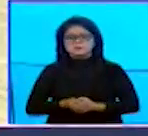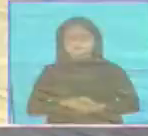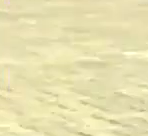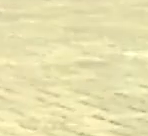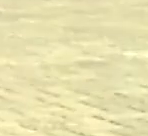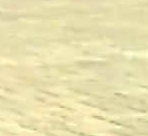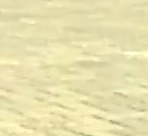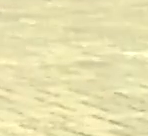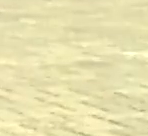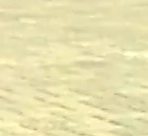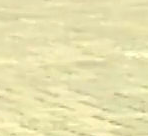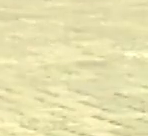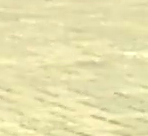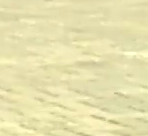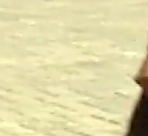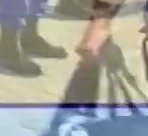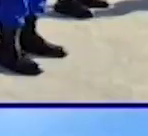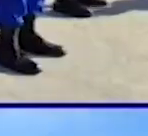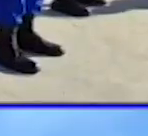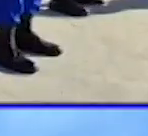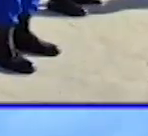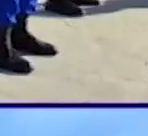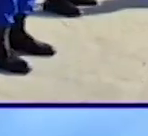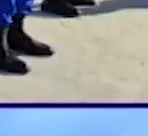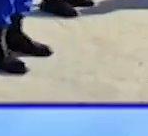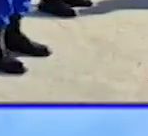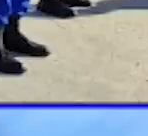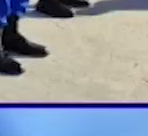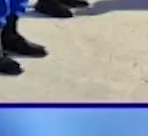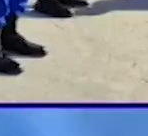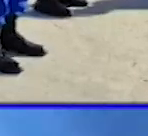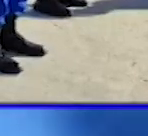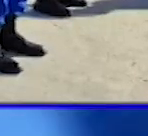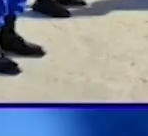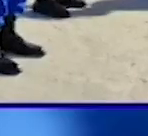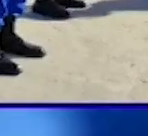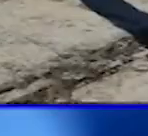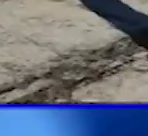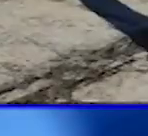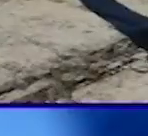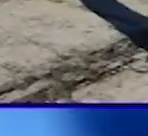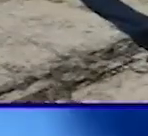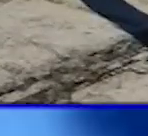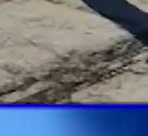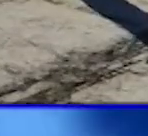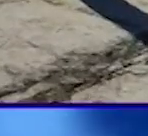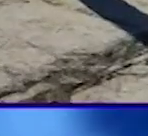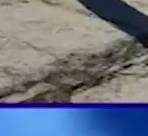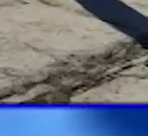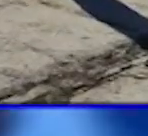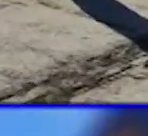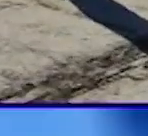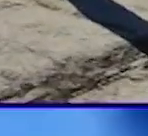sudah turun kalau kasih untuk memimpin langsung proses pencarian dari Kris Suharso yang ada di lokasi